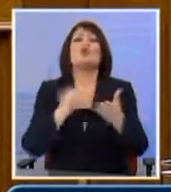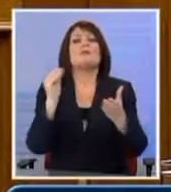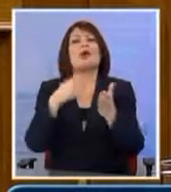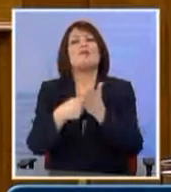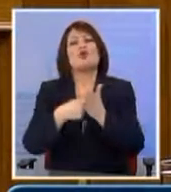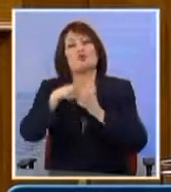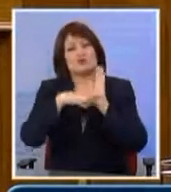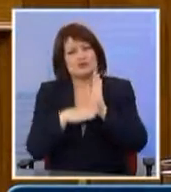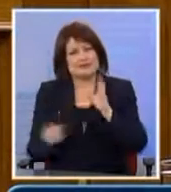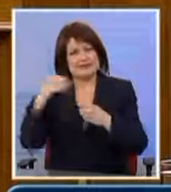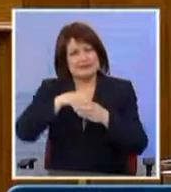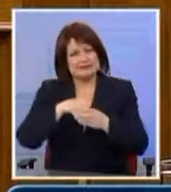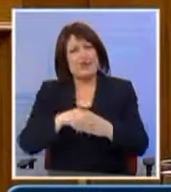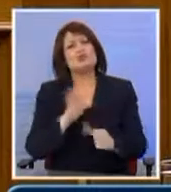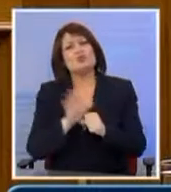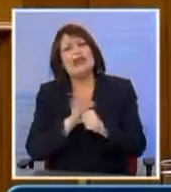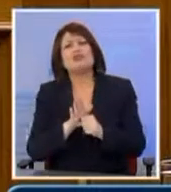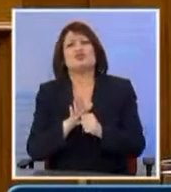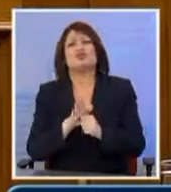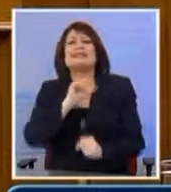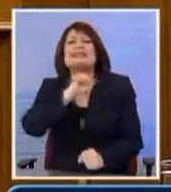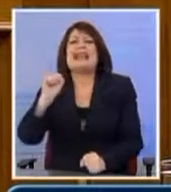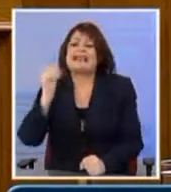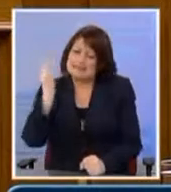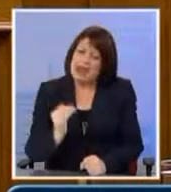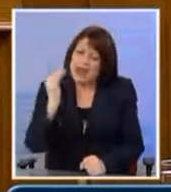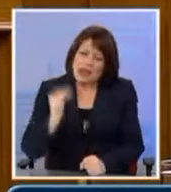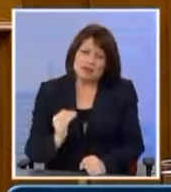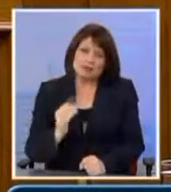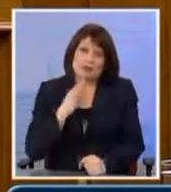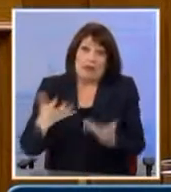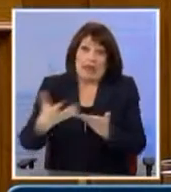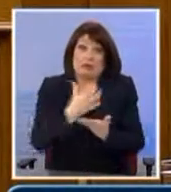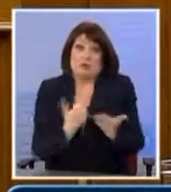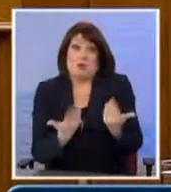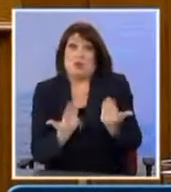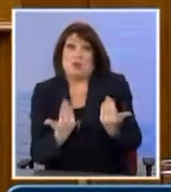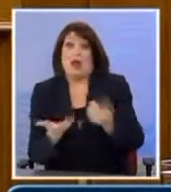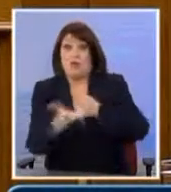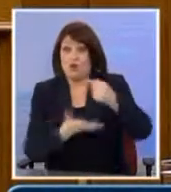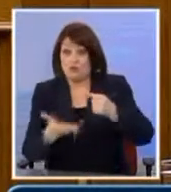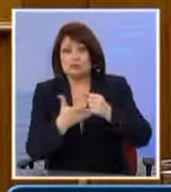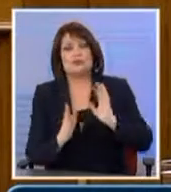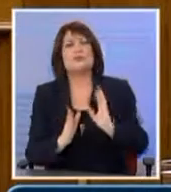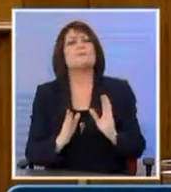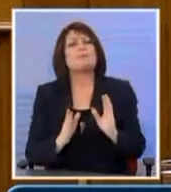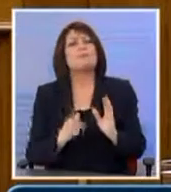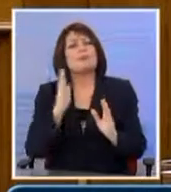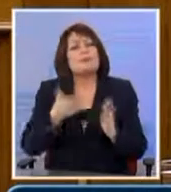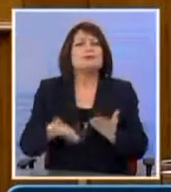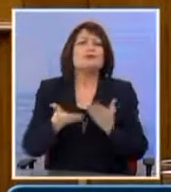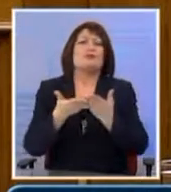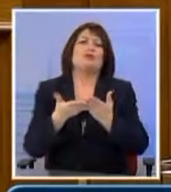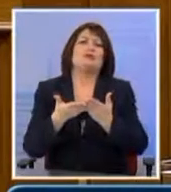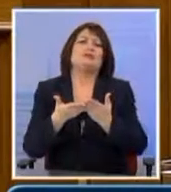φορολογικό σύστημα, έστω και με ένα ελάχιστο φορολογικό συντελεστή, όχι για να προσπορήσει έσοδα από τον αγροτικό τομέα, κυρίως όμως για να συμβάλλει